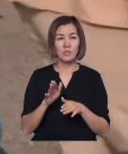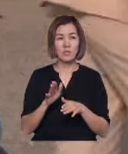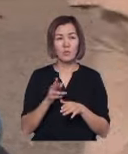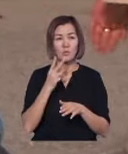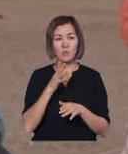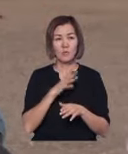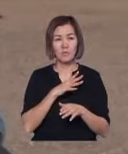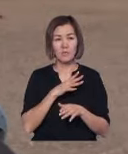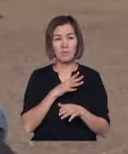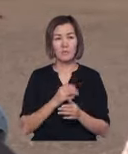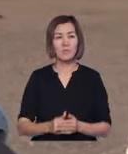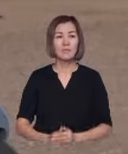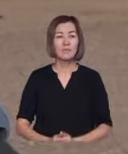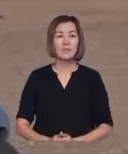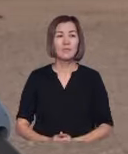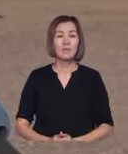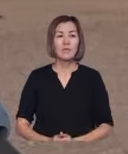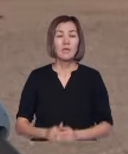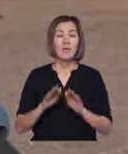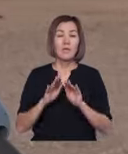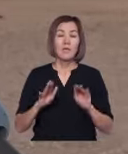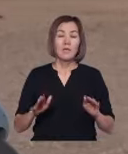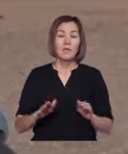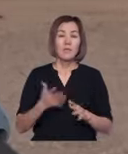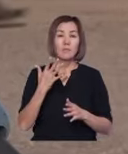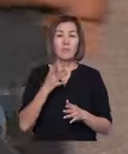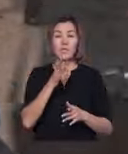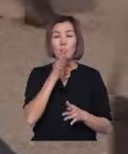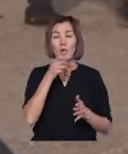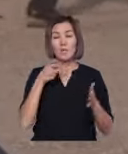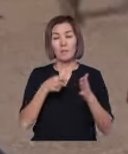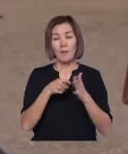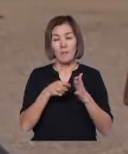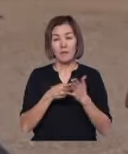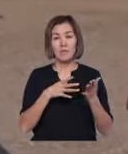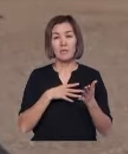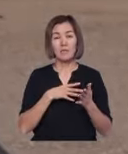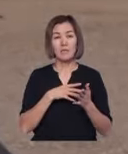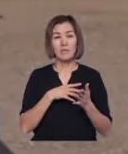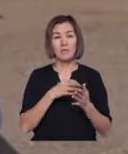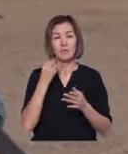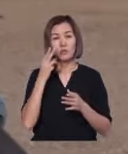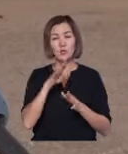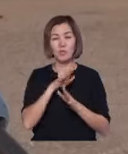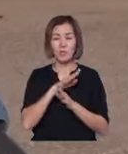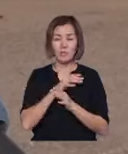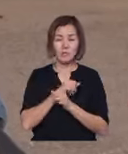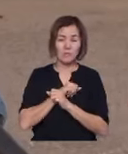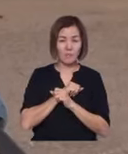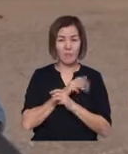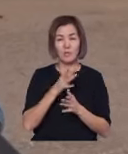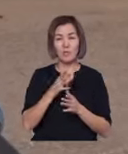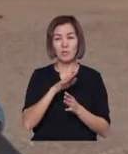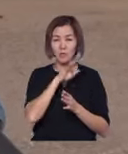көріп жатқан неміз бар. Балаларым жақсы, 5 уақыт тамақтанады екен, тихичасында демалады екен. Мына жерді